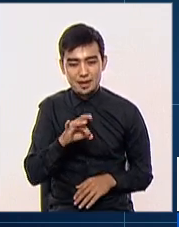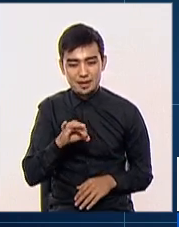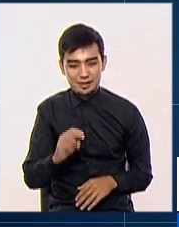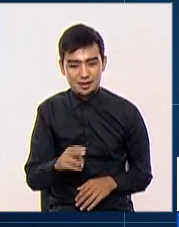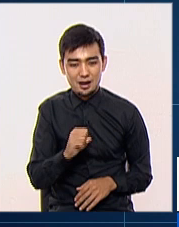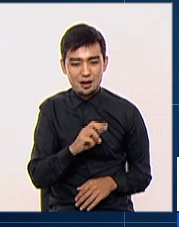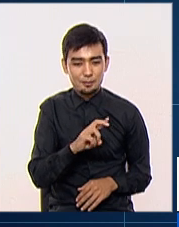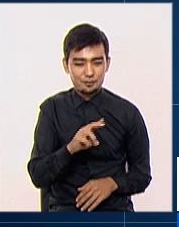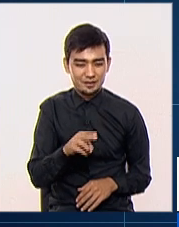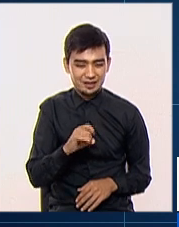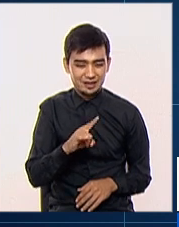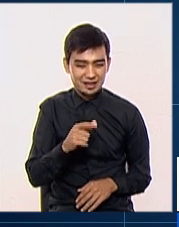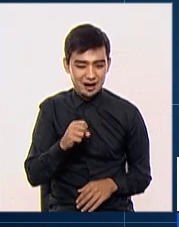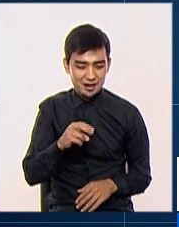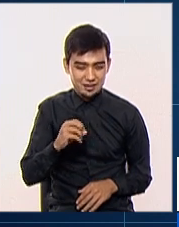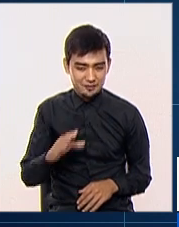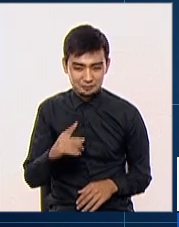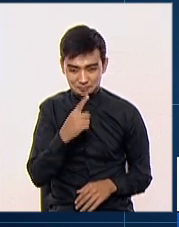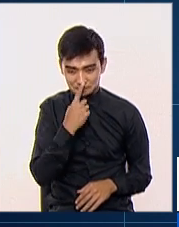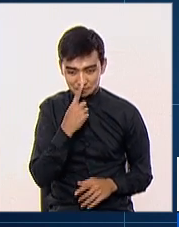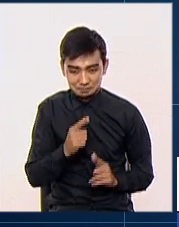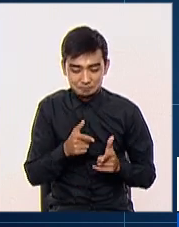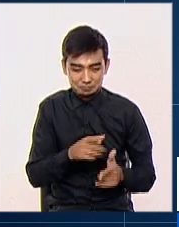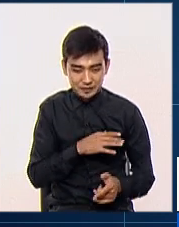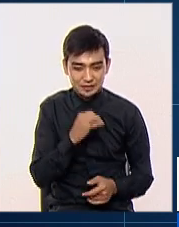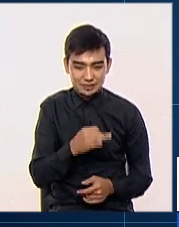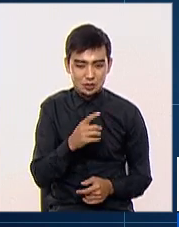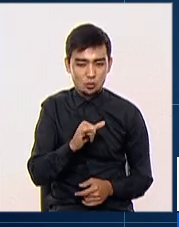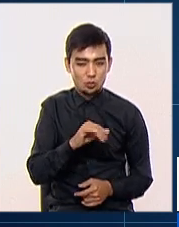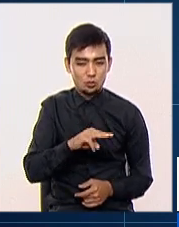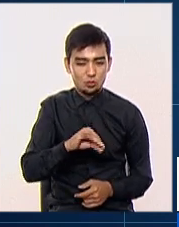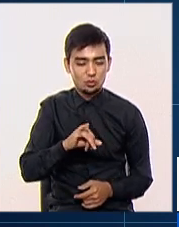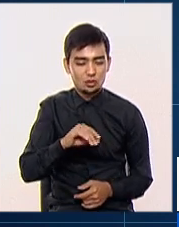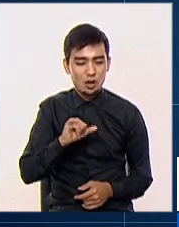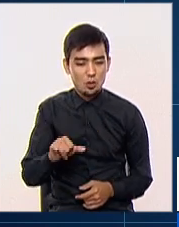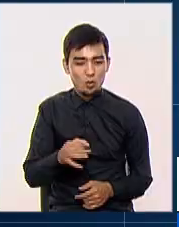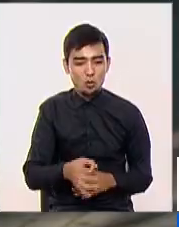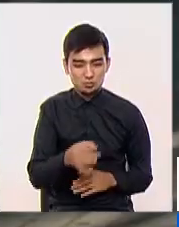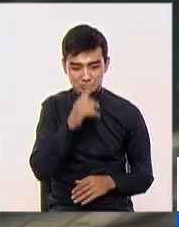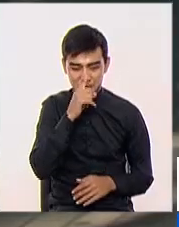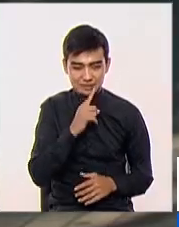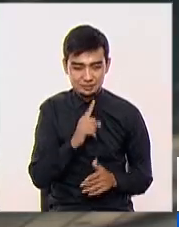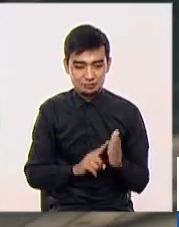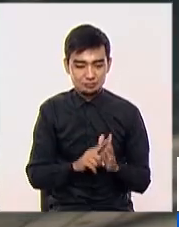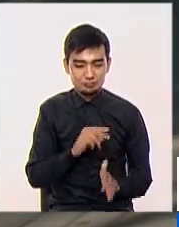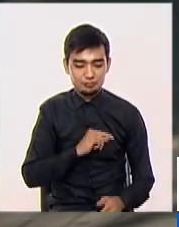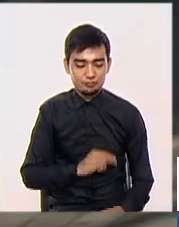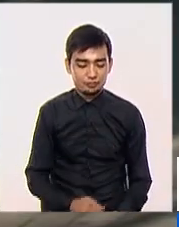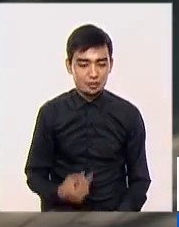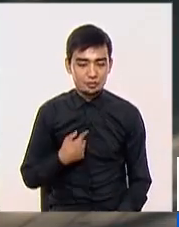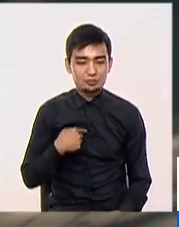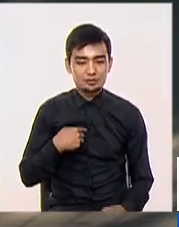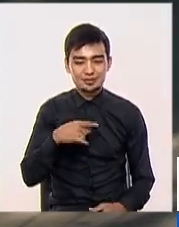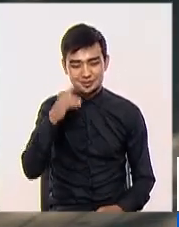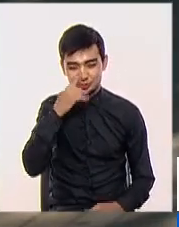Абдыгалиев, напротив, в кресле акима совсем недавно. Он возглавляет Улытаускую область всего месяц. Мы решили спросить у казахстанцев, какой,